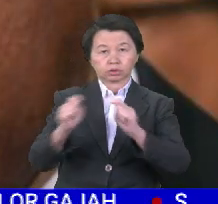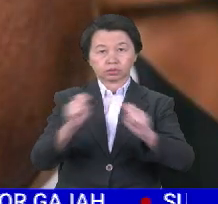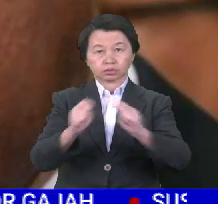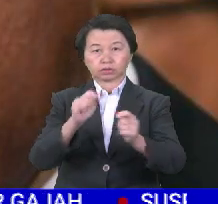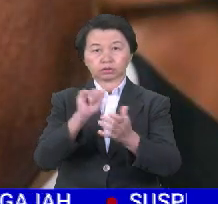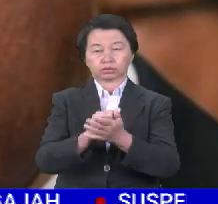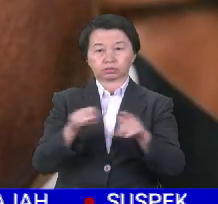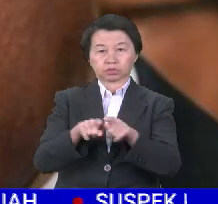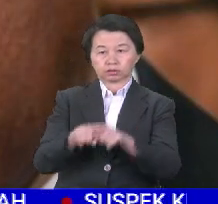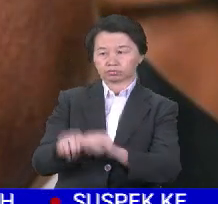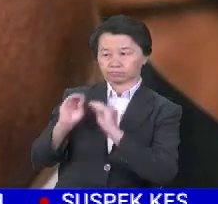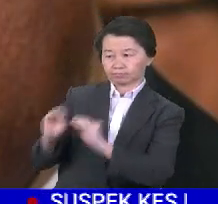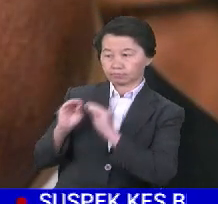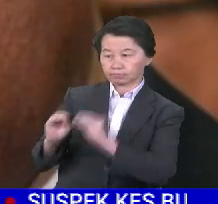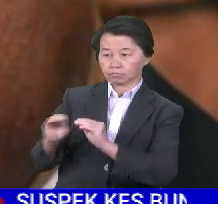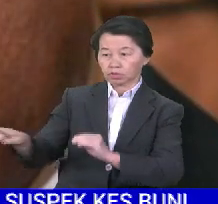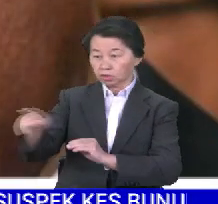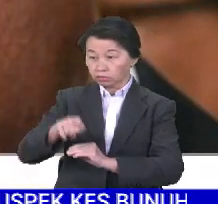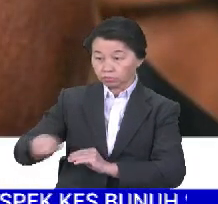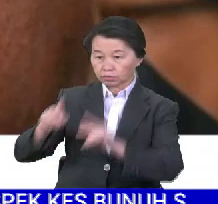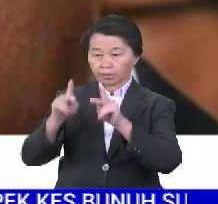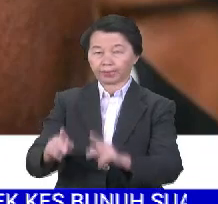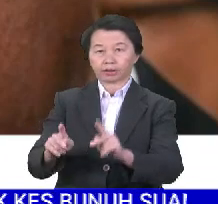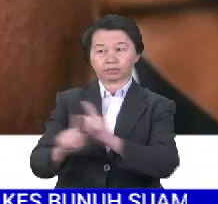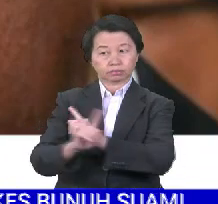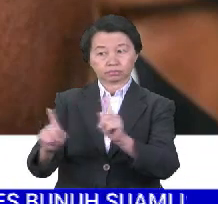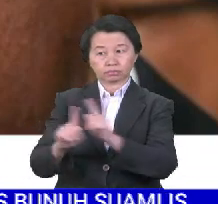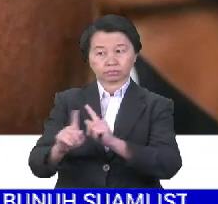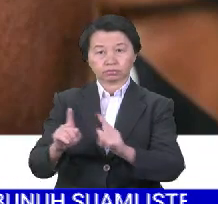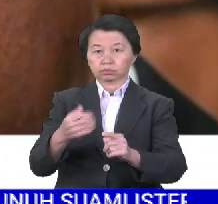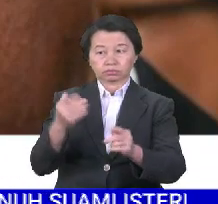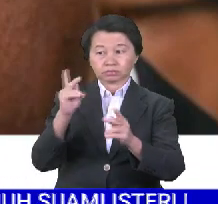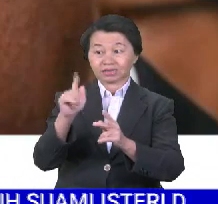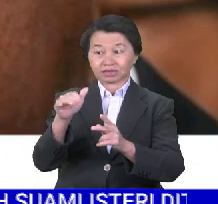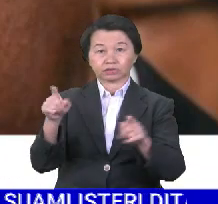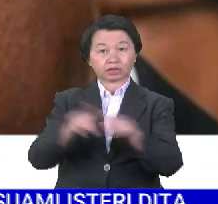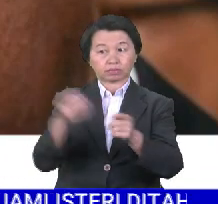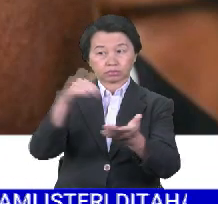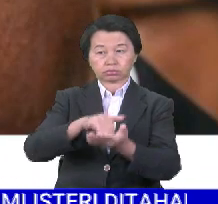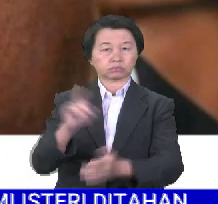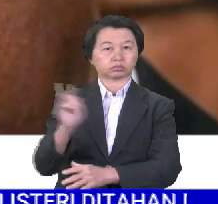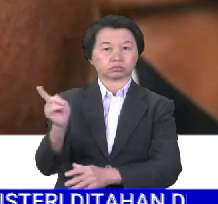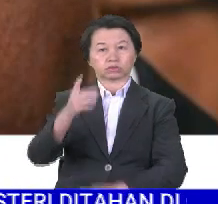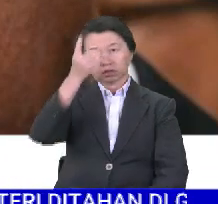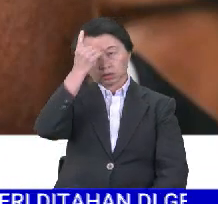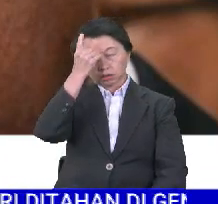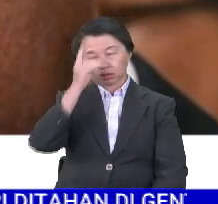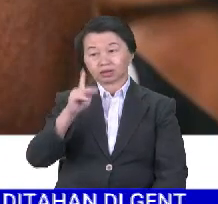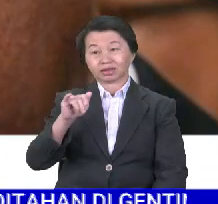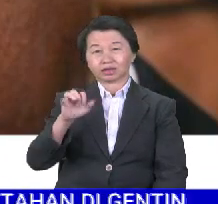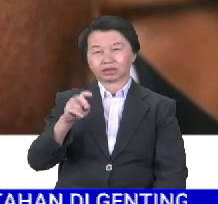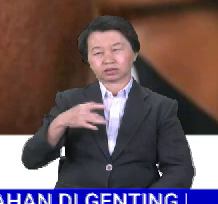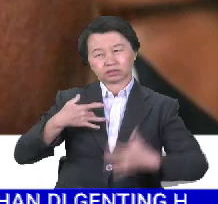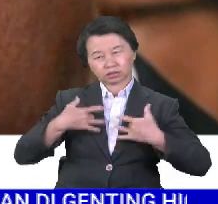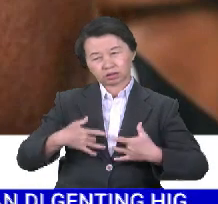itu sebagai pengajaran kepada semua pihak agar kes sama tidak berulang. Dato' Idris kecewa dengan insiden itu yang disifatkan